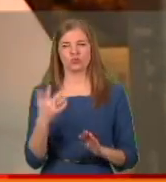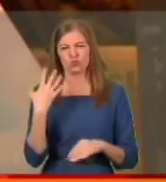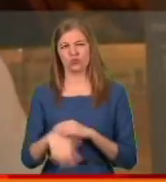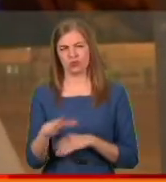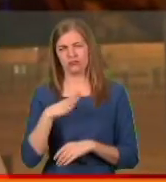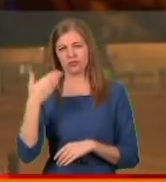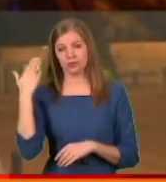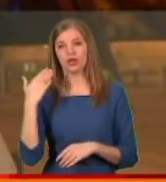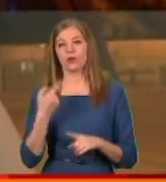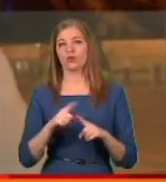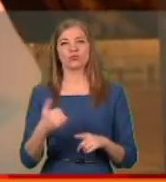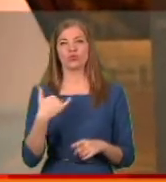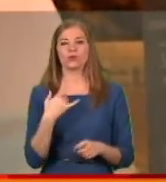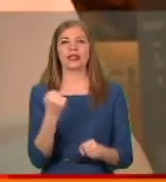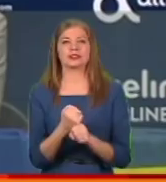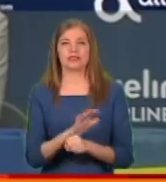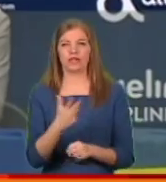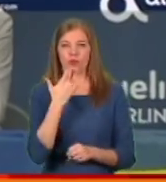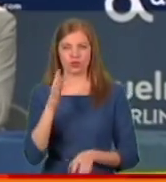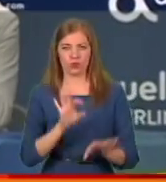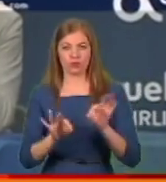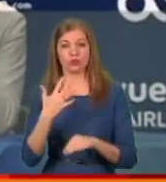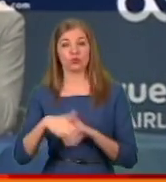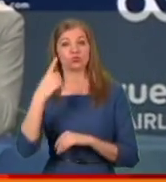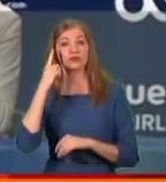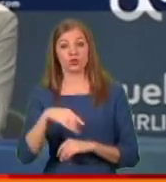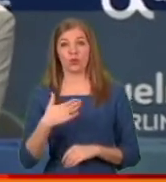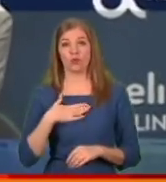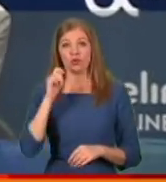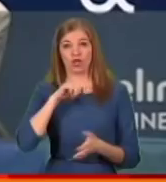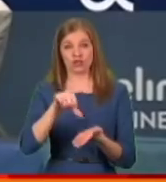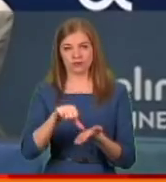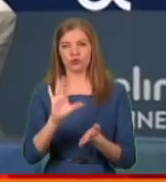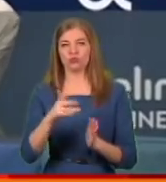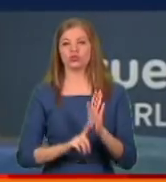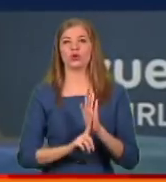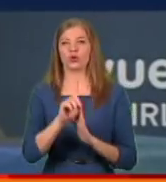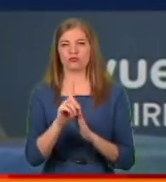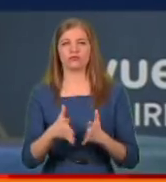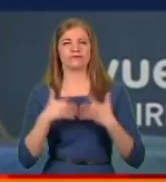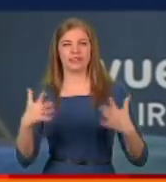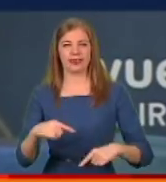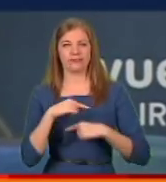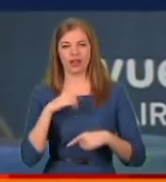было. Из-за этого у нас не делают национальных отборов. Вже відомо, що наш Меловін розпочинатиме великий